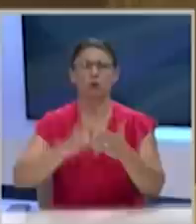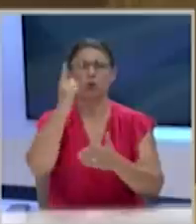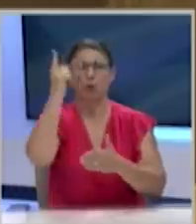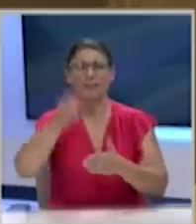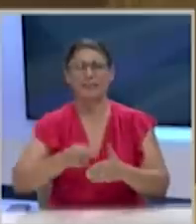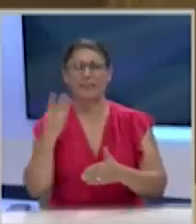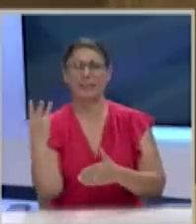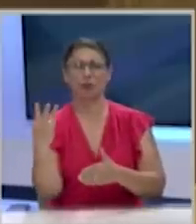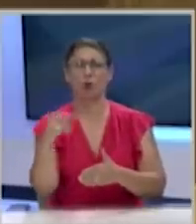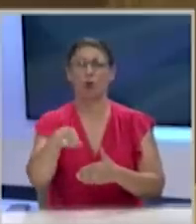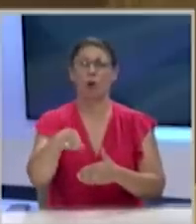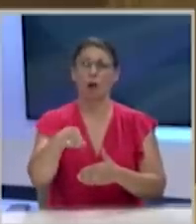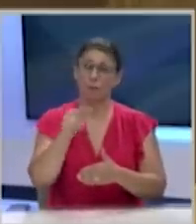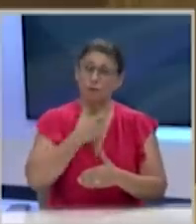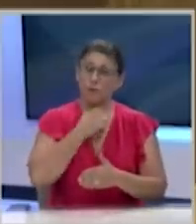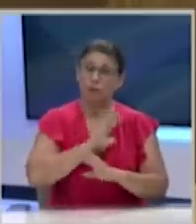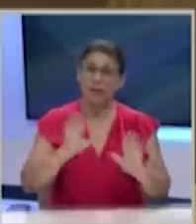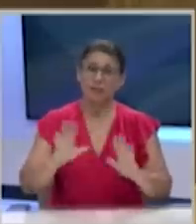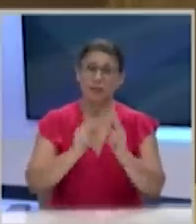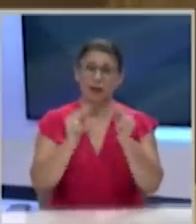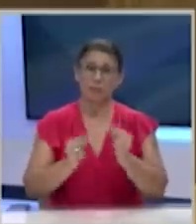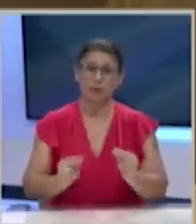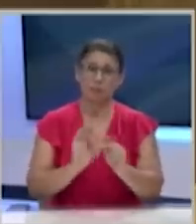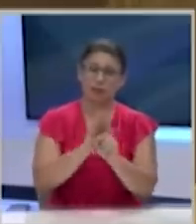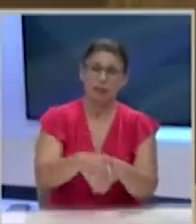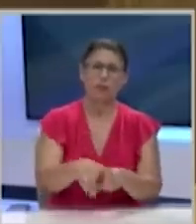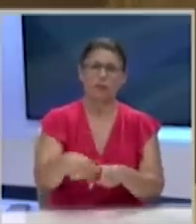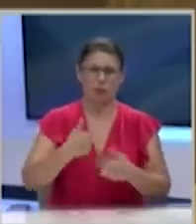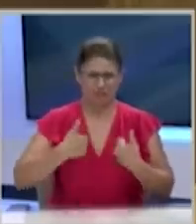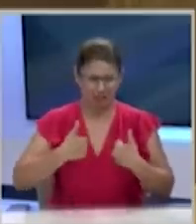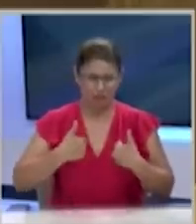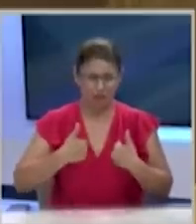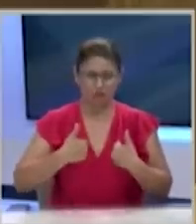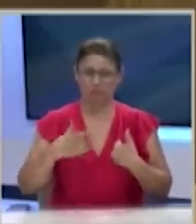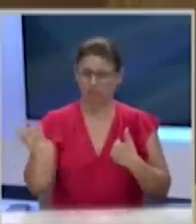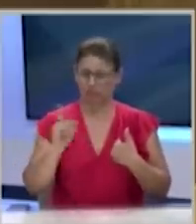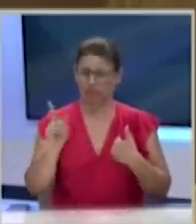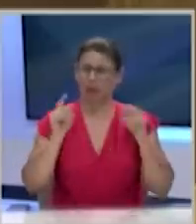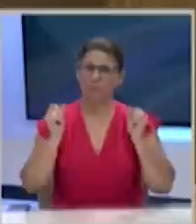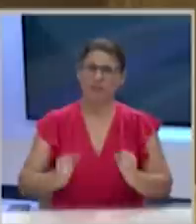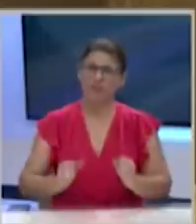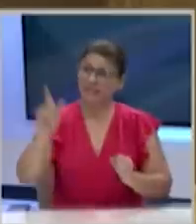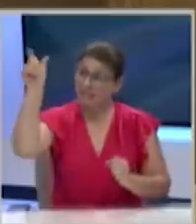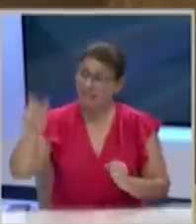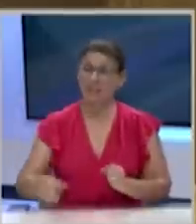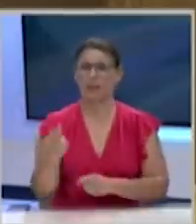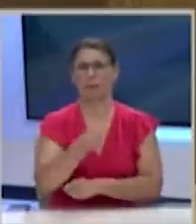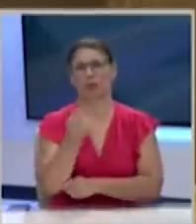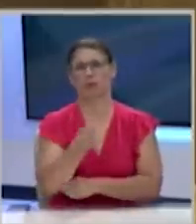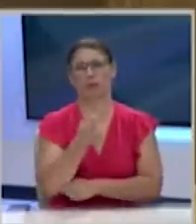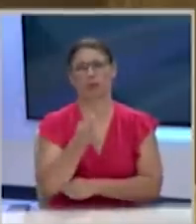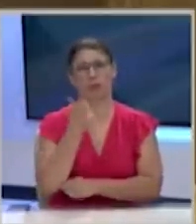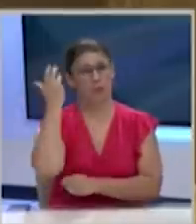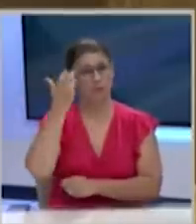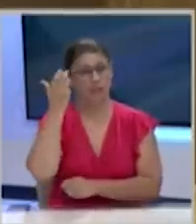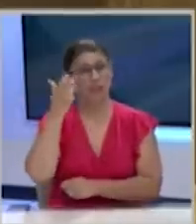1/3 αυτών που χρειάζονται για αποτελεσματική καταστολή, και αυτά δεν είναι δικά μας. Είναι με βάση την ίδια την πυροσβεστική, τις μελέτες, τις